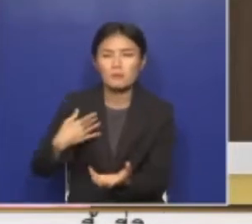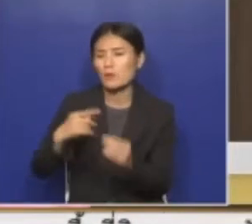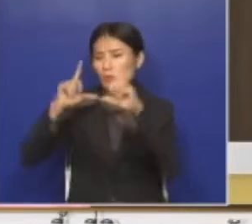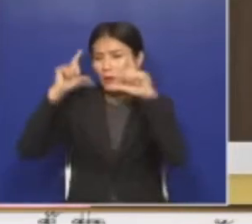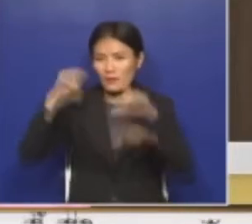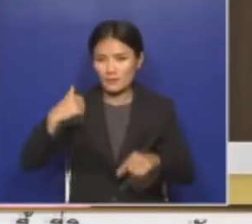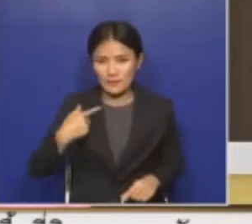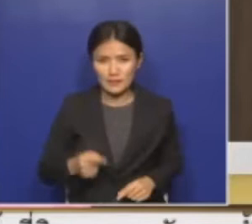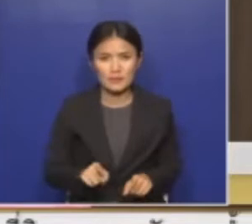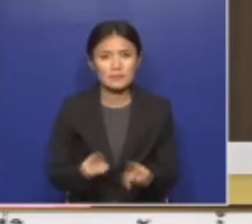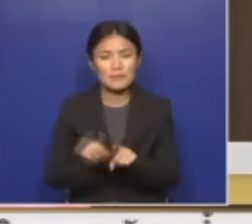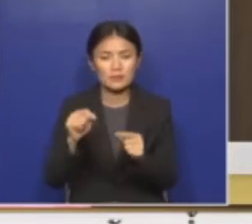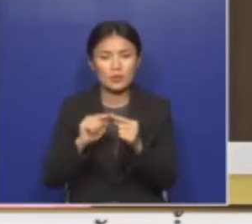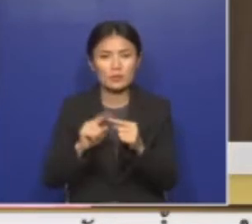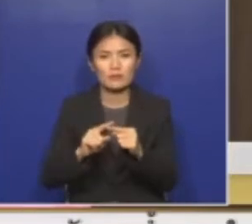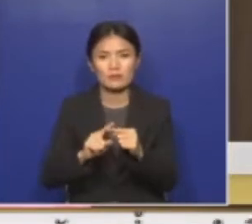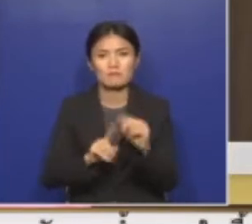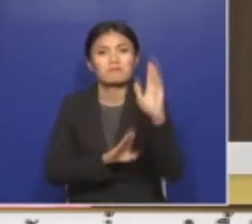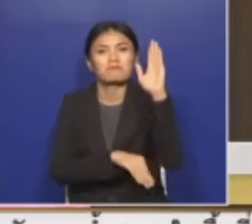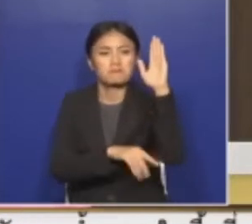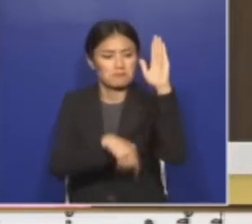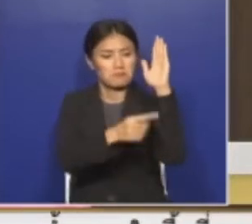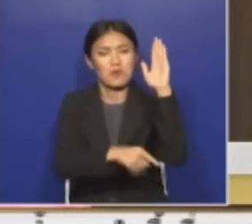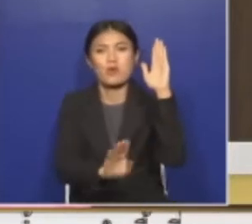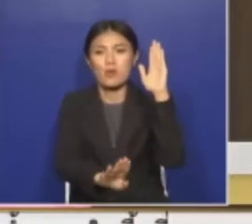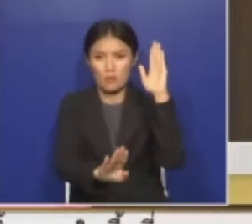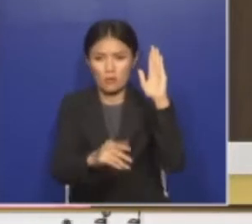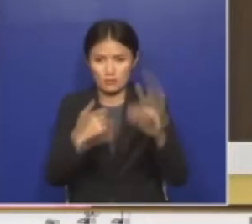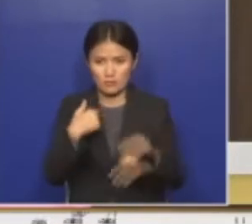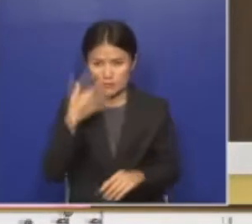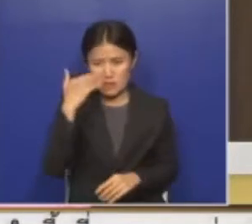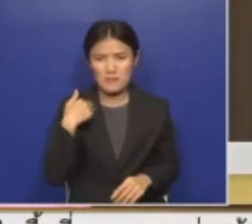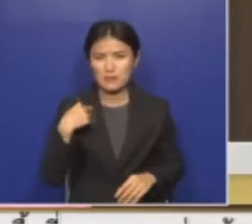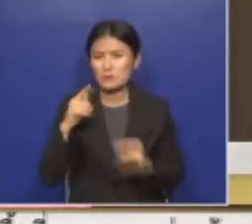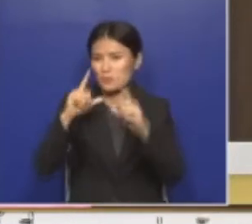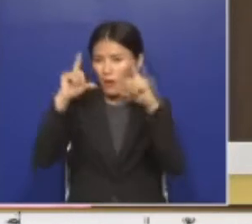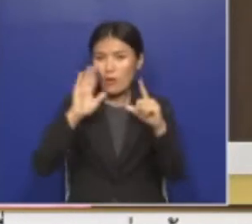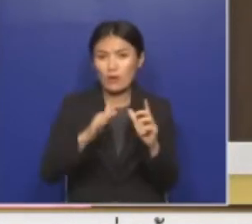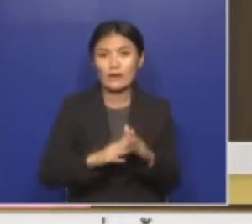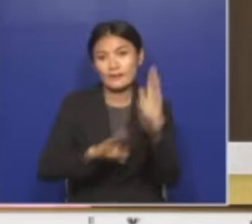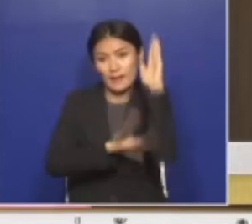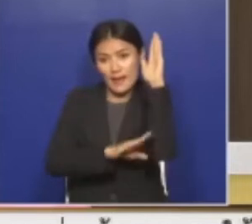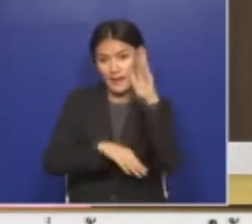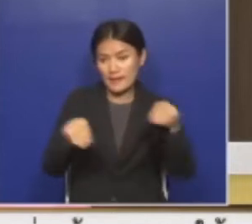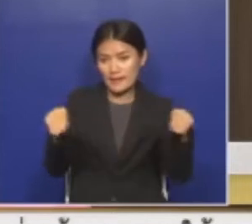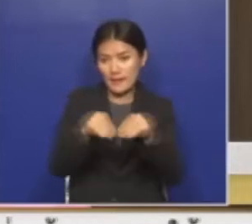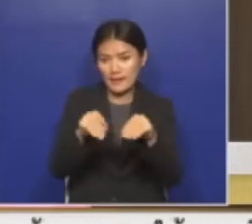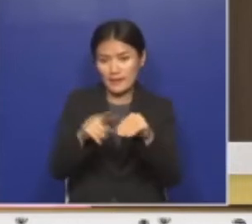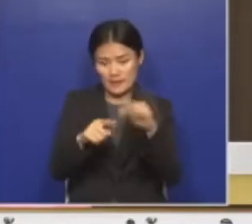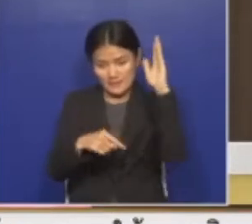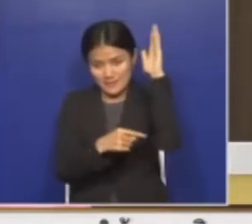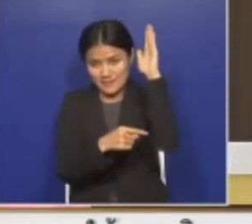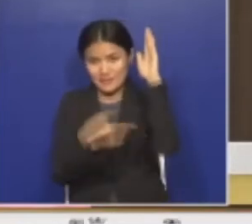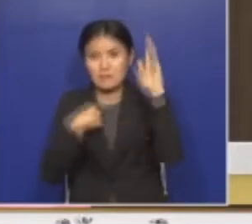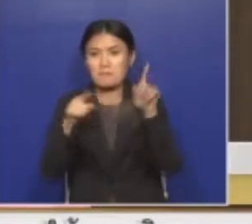ศักยภาพทางภูมิศาสตร์นะครับก็คืออะภาคใต้อยู่ใกล้เส้นศูนย์สูตรเป็น